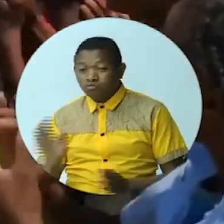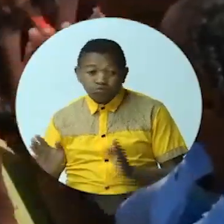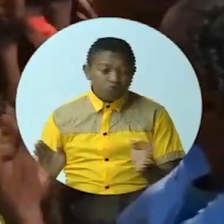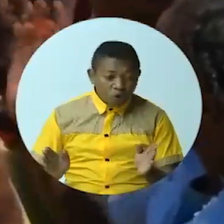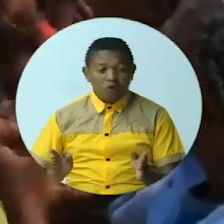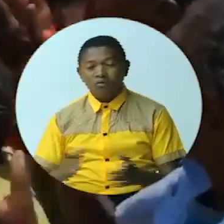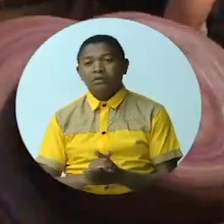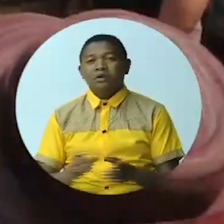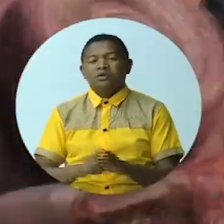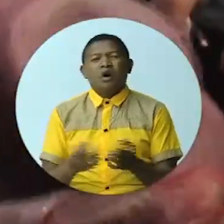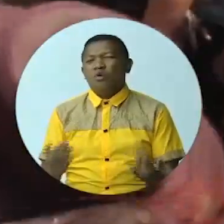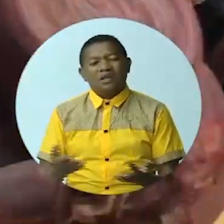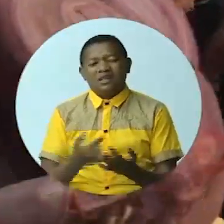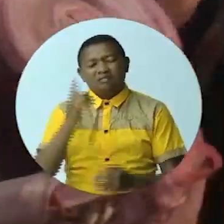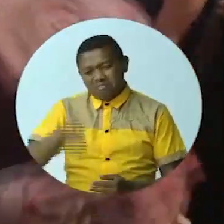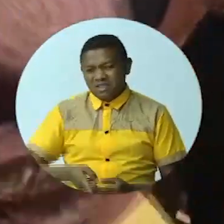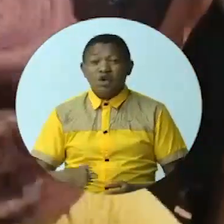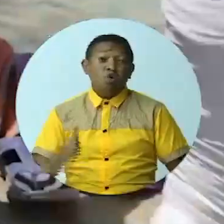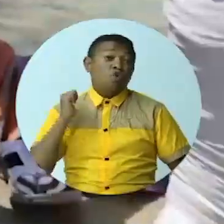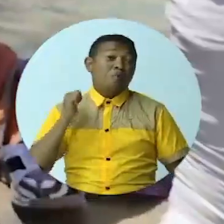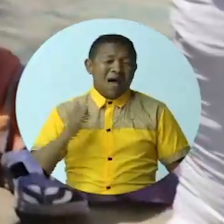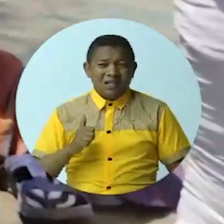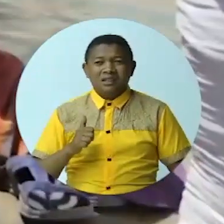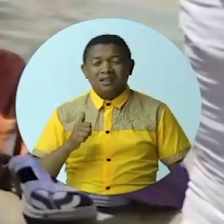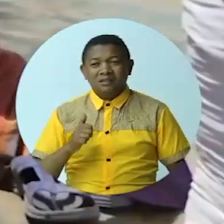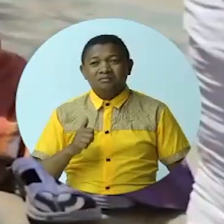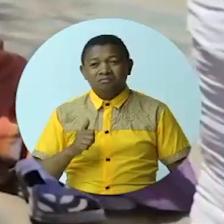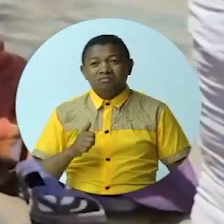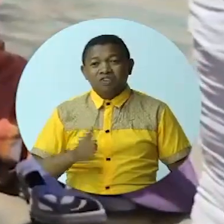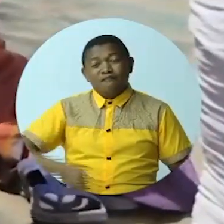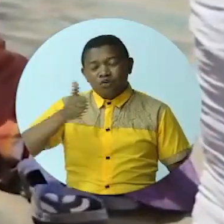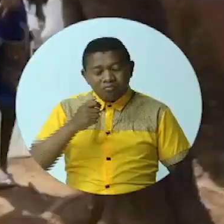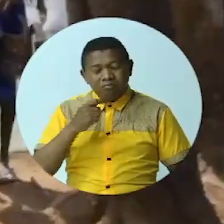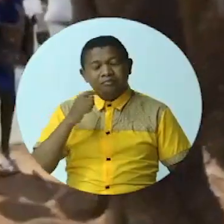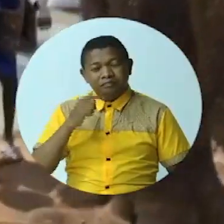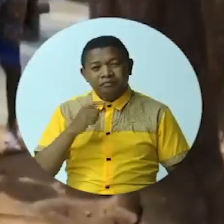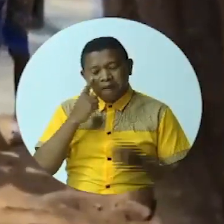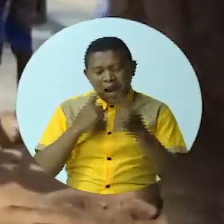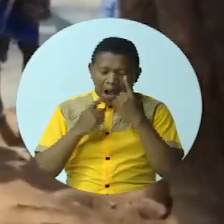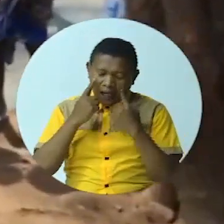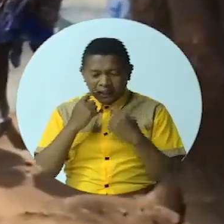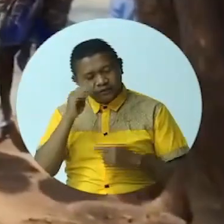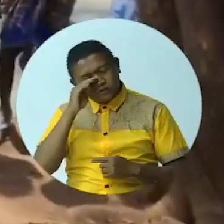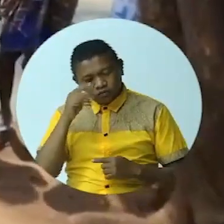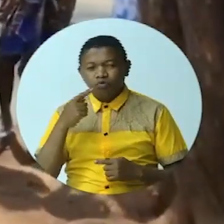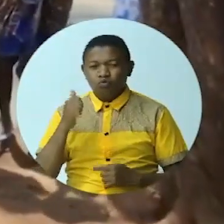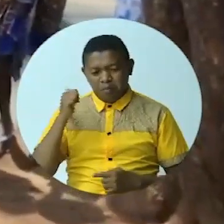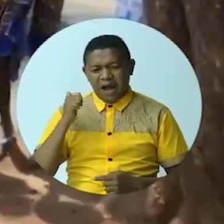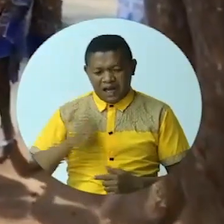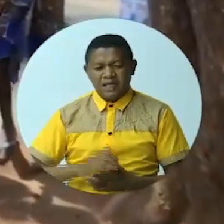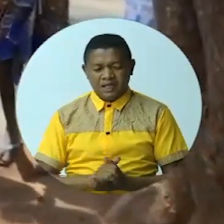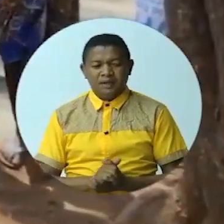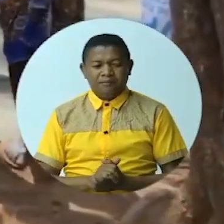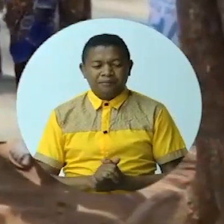hoe latsaka mihitsy ny ranomasonao ny anynomaly ny zavatra tsapa nefa andriamatoa flo a atramin'izay